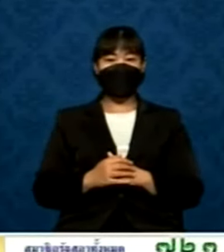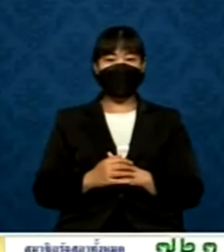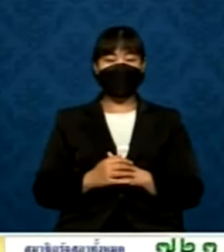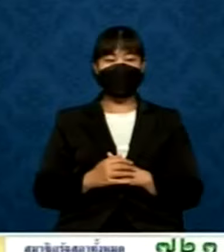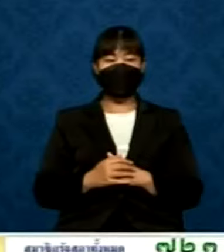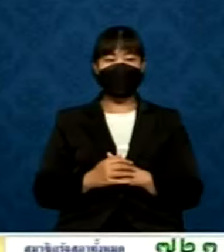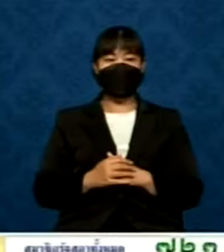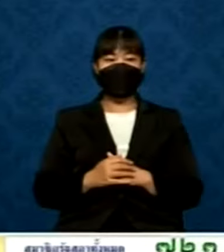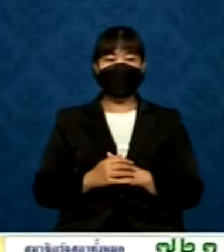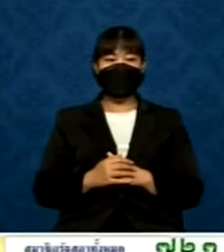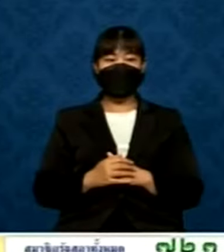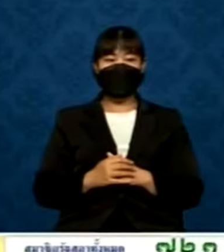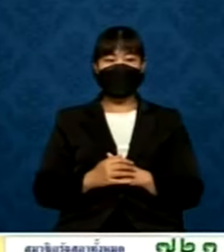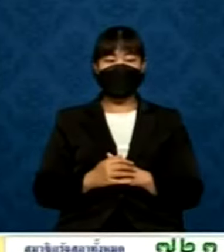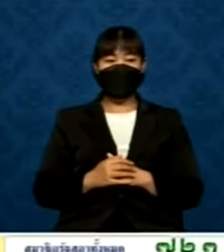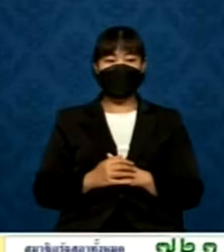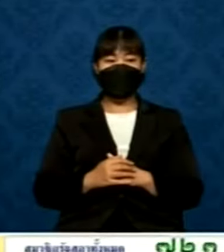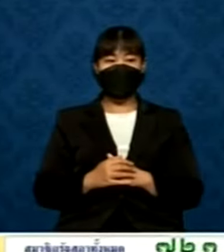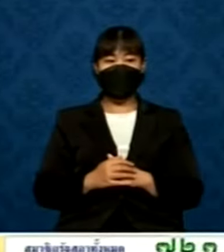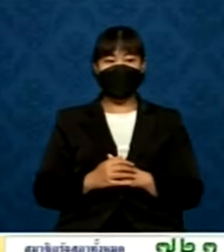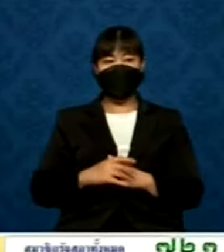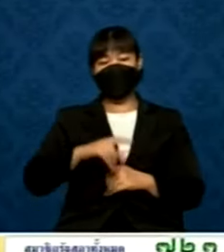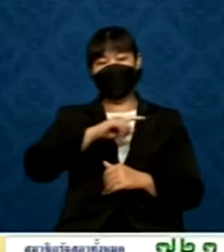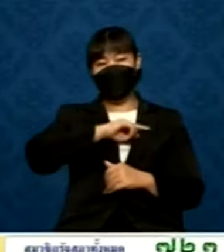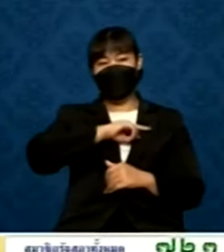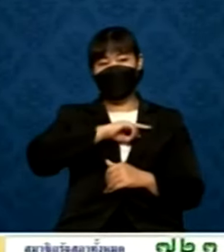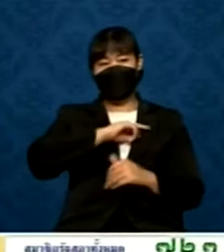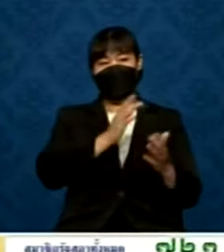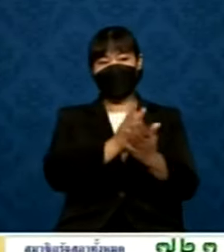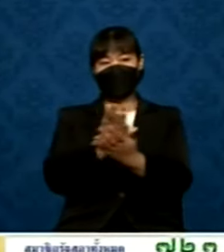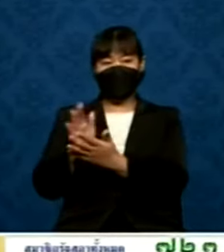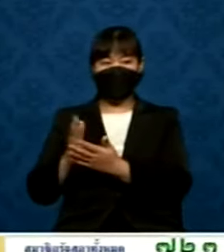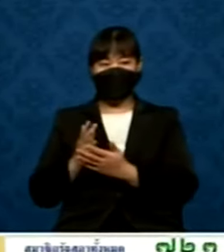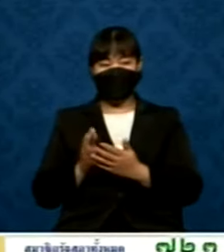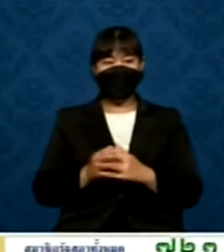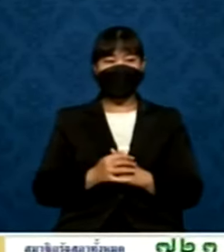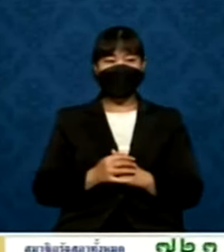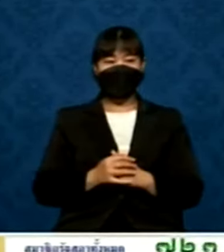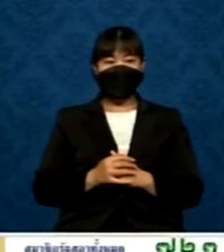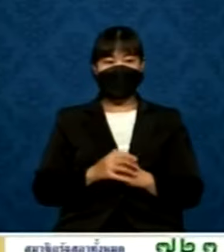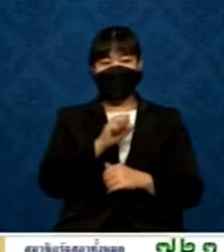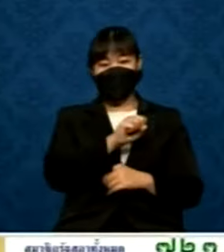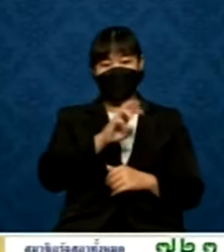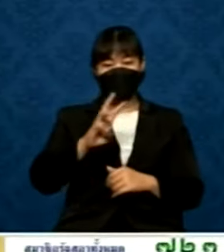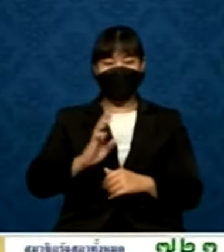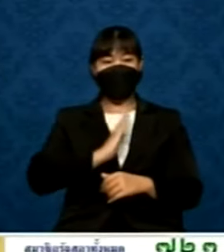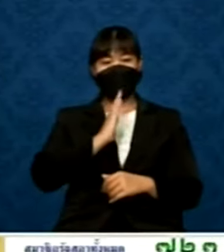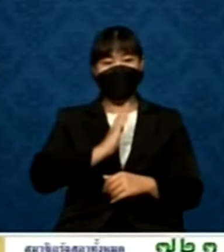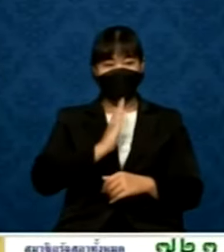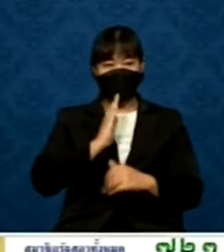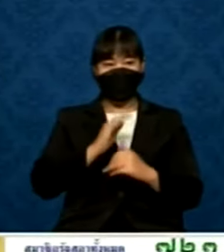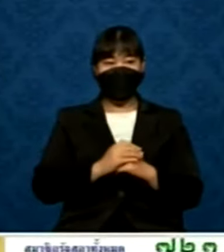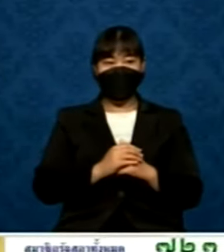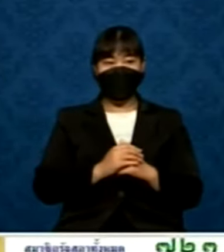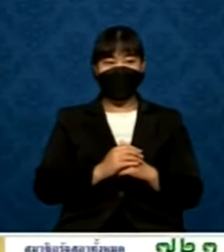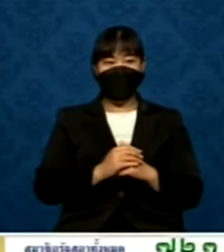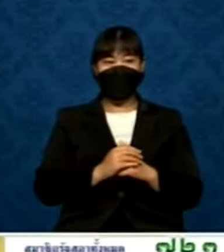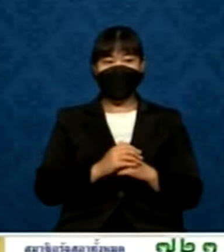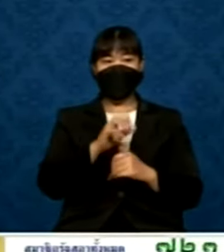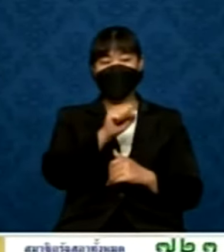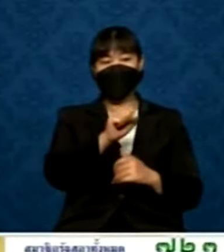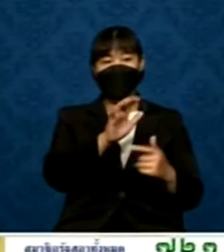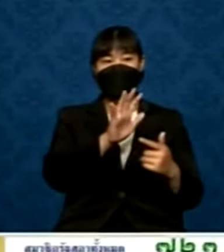ของกรณีเรื่องหลักการแบ่งแยกอำนาจที่เมื่อกี้สมาชิกวุฒิสภาผู้ทรงเกียรติท่านอาจารย์สถิตลิ่งพงพันธ์ซึ่งเป็นอาจ